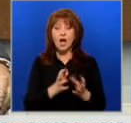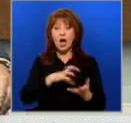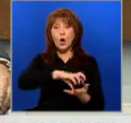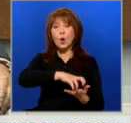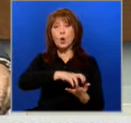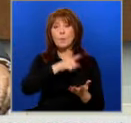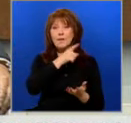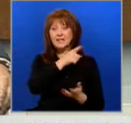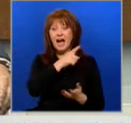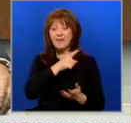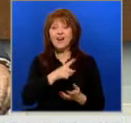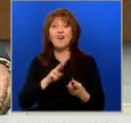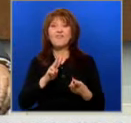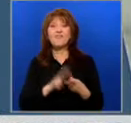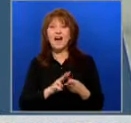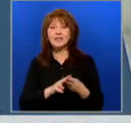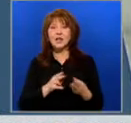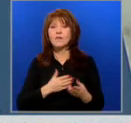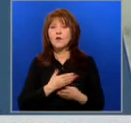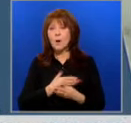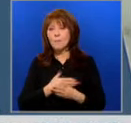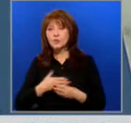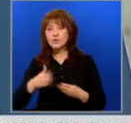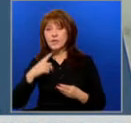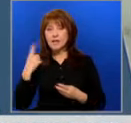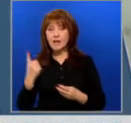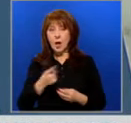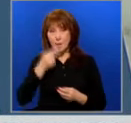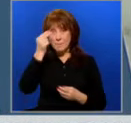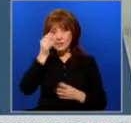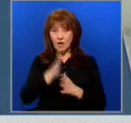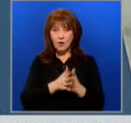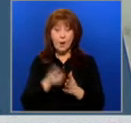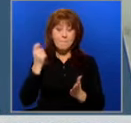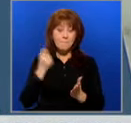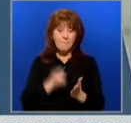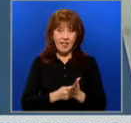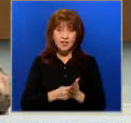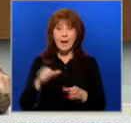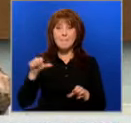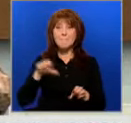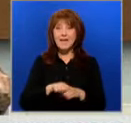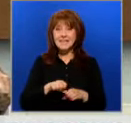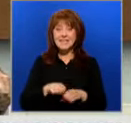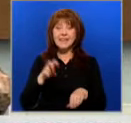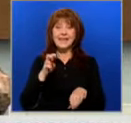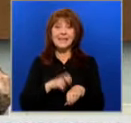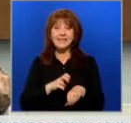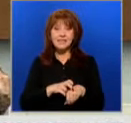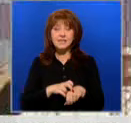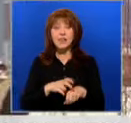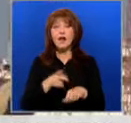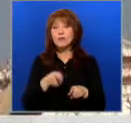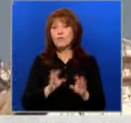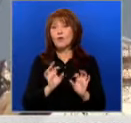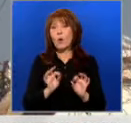Вагнер в продължение на една година. Българският потребител плаща бензина и дизела толкова, колкото той струва всички останали